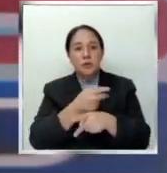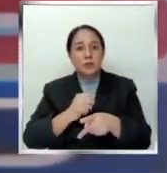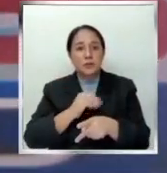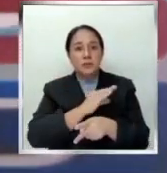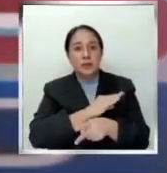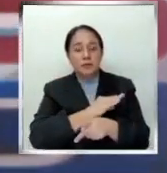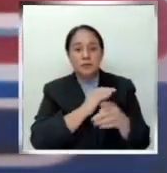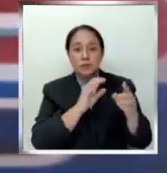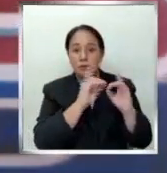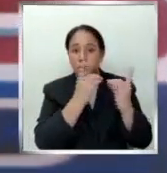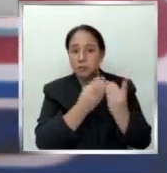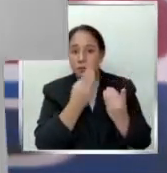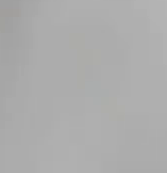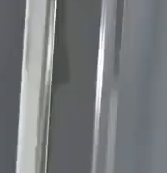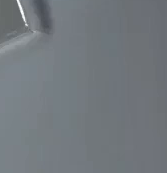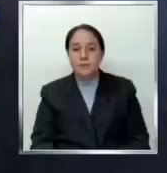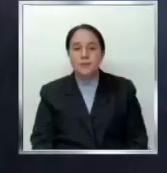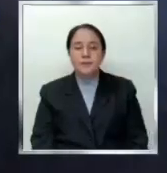kawanihan at nakatutok si Nico Wahe.